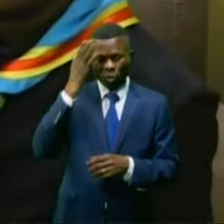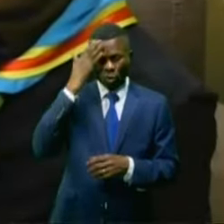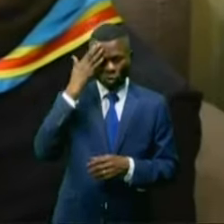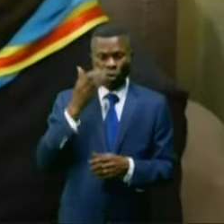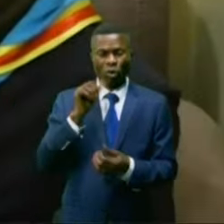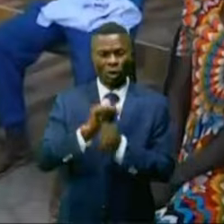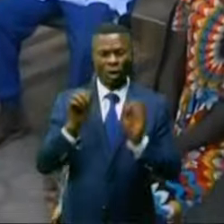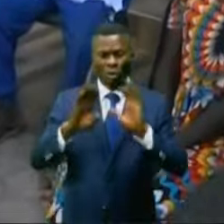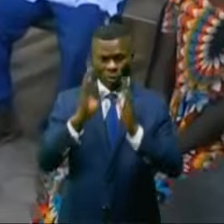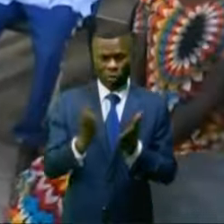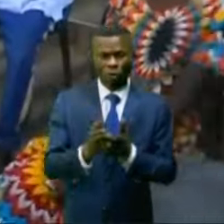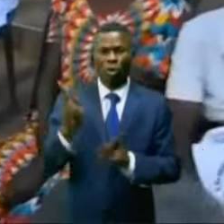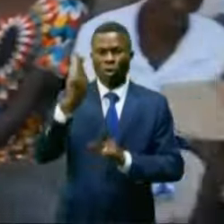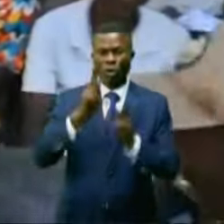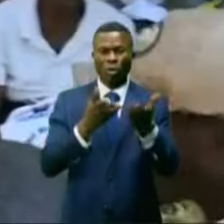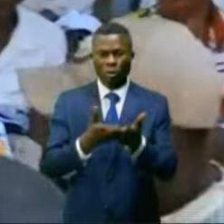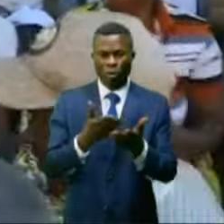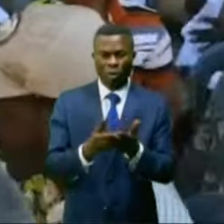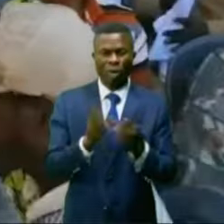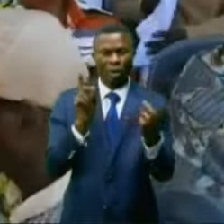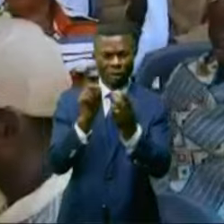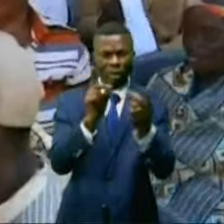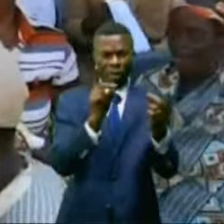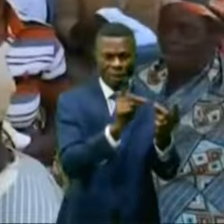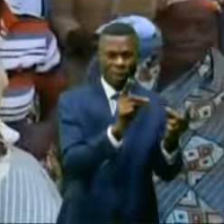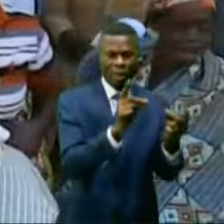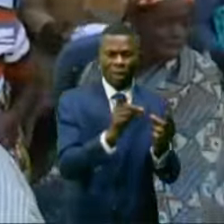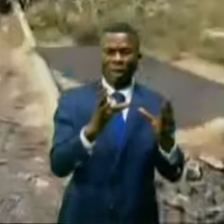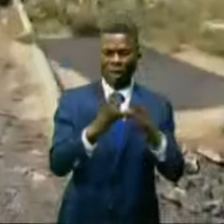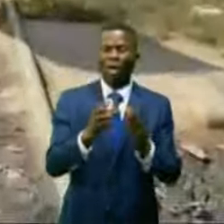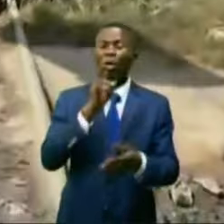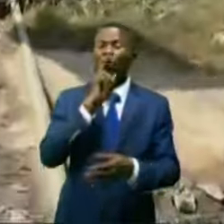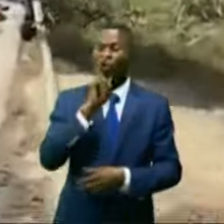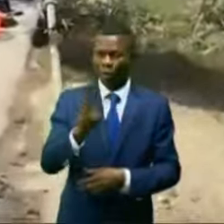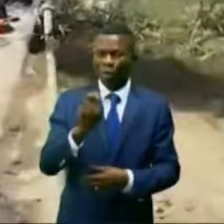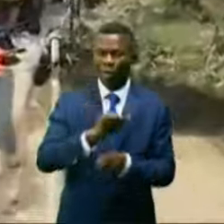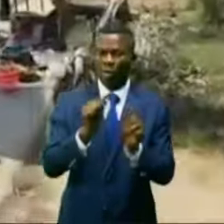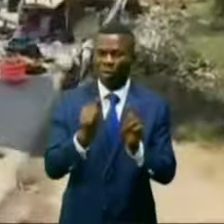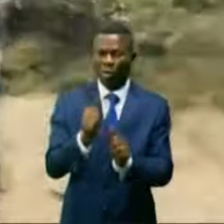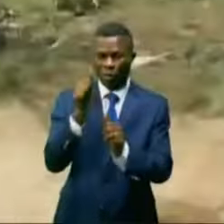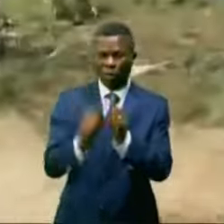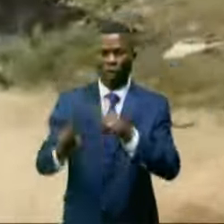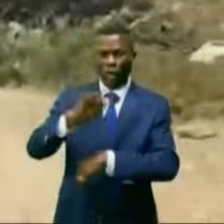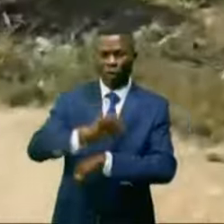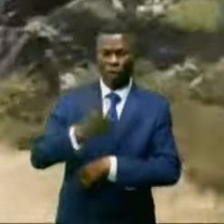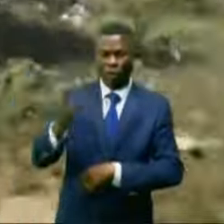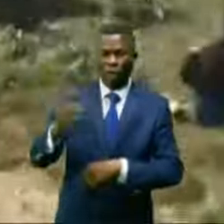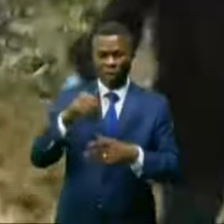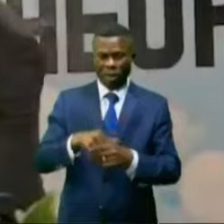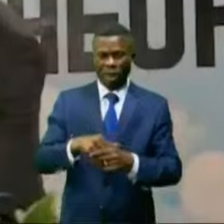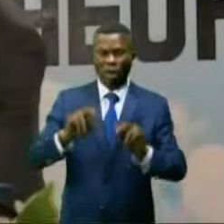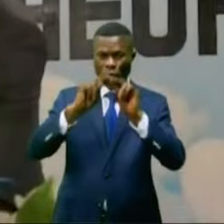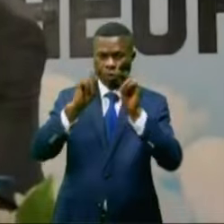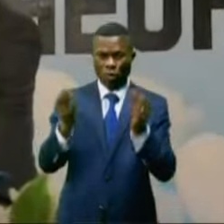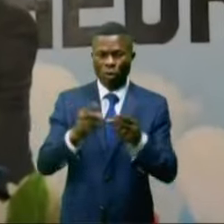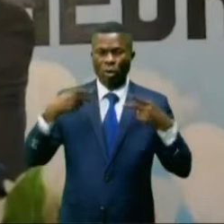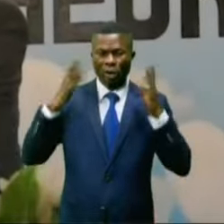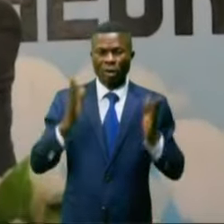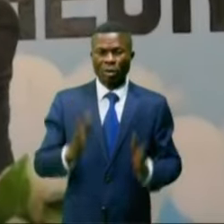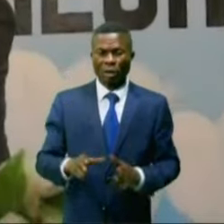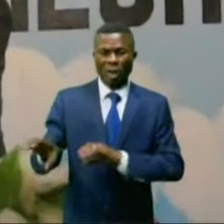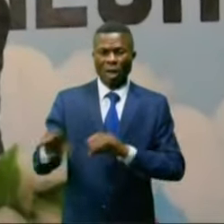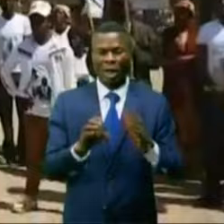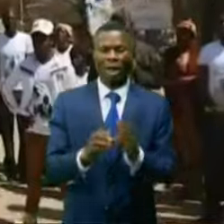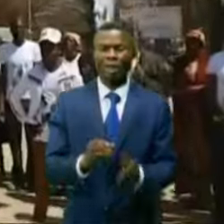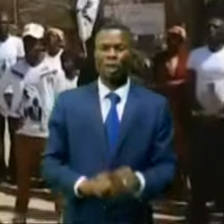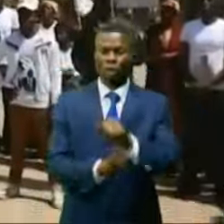de sa base, entrer en contact avec les réalités du quotidien à travers sa casquette de pasteur et acteur de